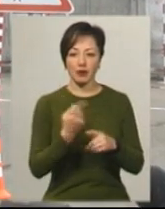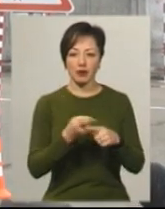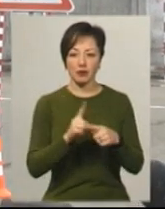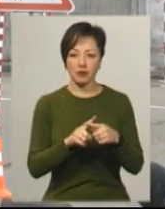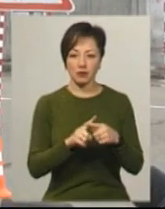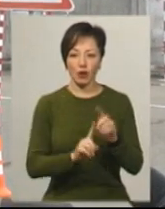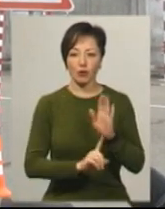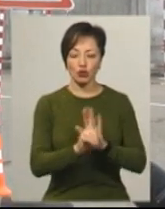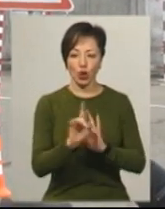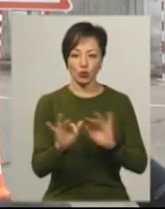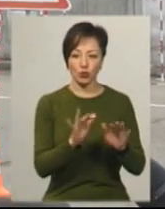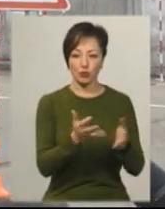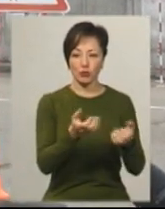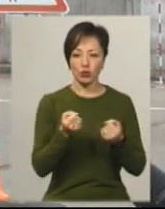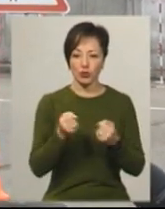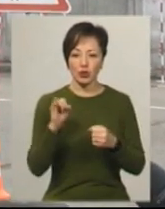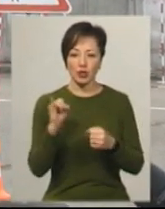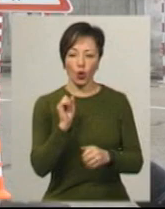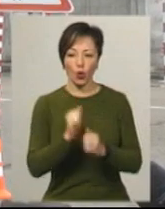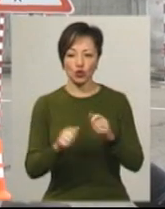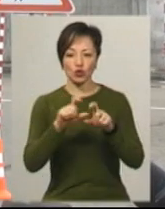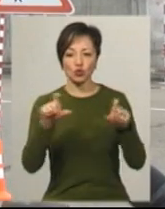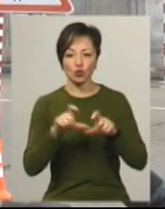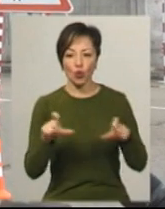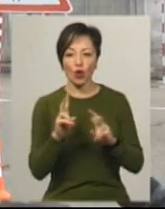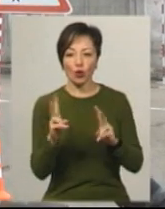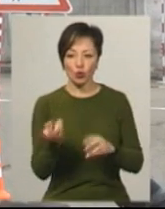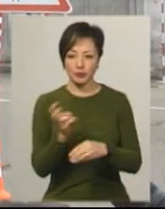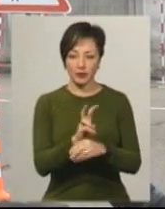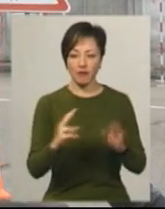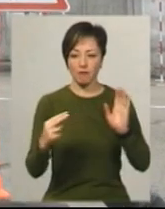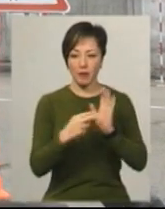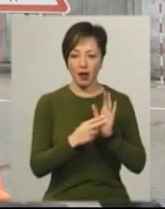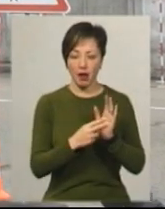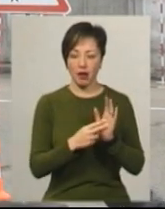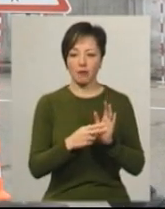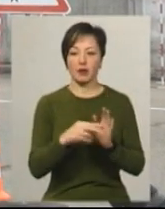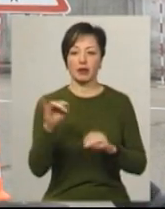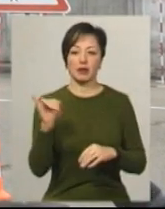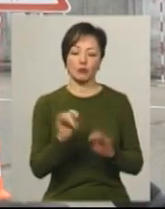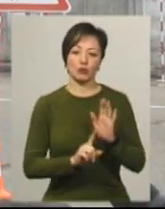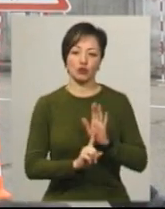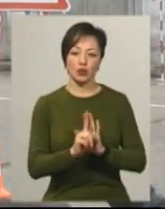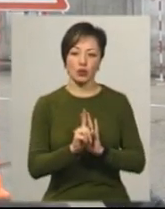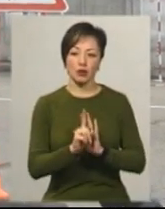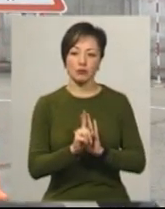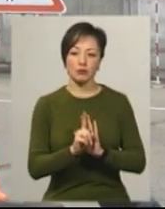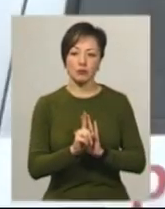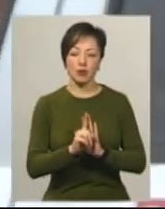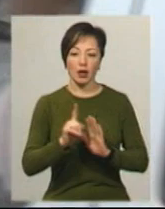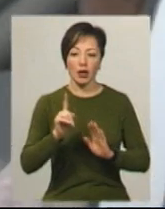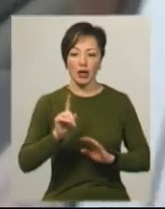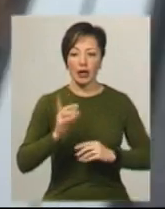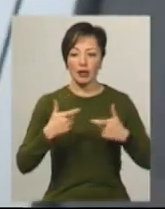я їх для початку руху беру. І кожна школа, хто приходить, вмикаємо і починаємо практичний